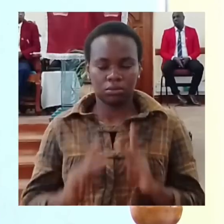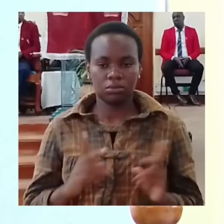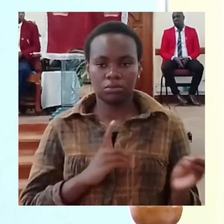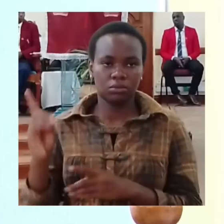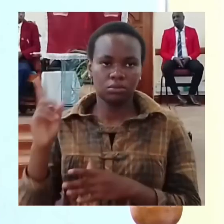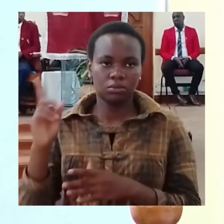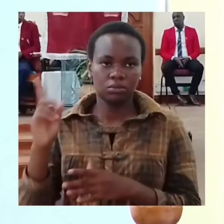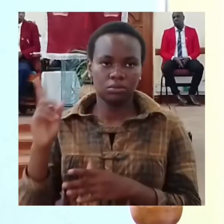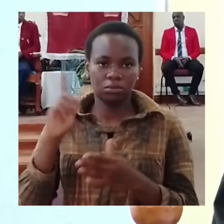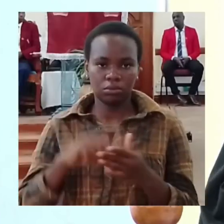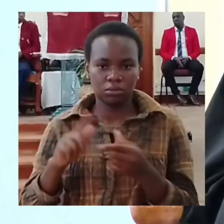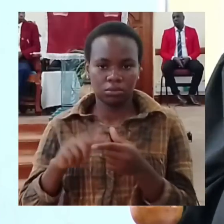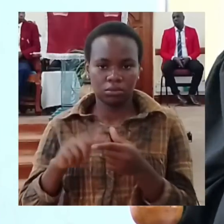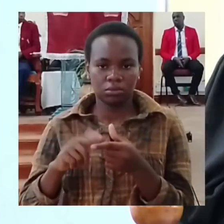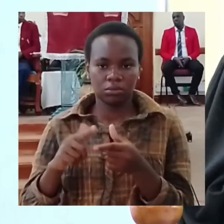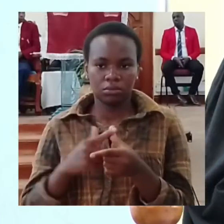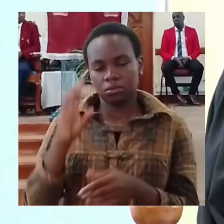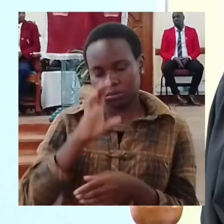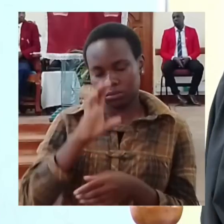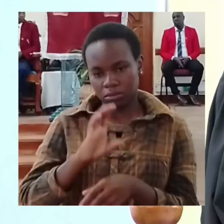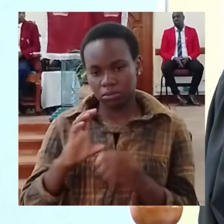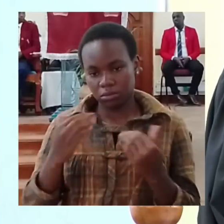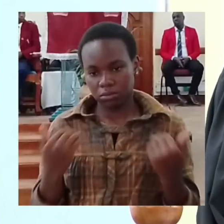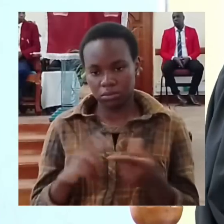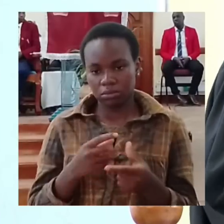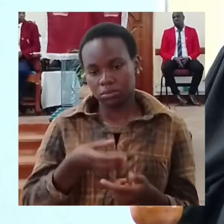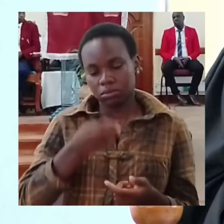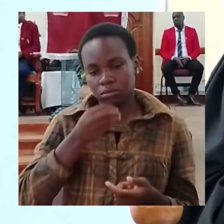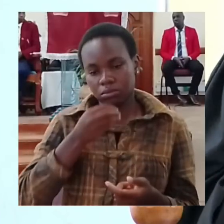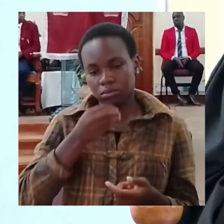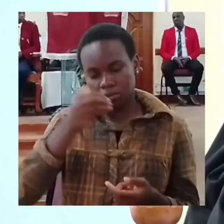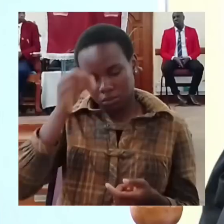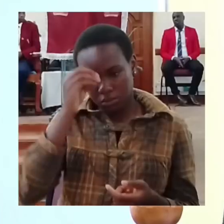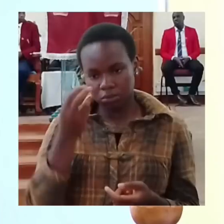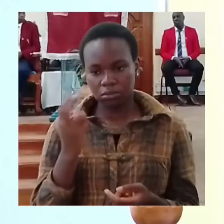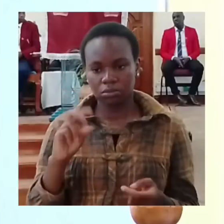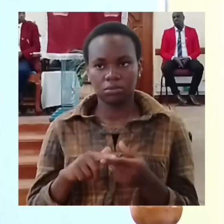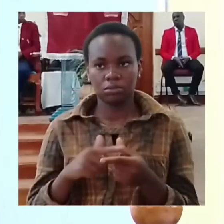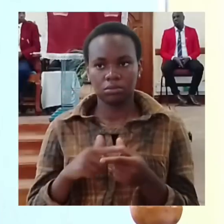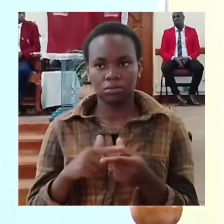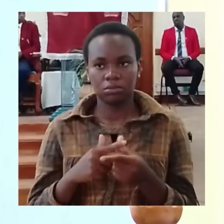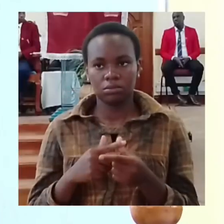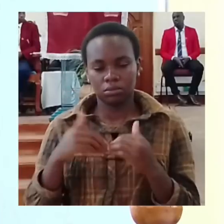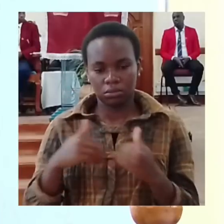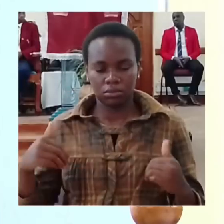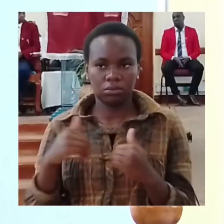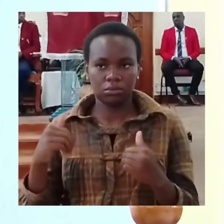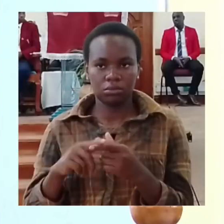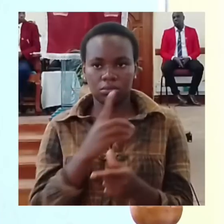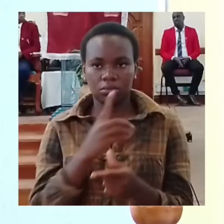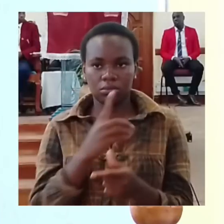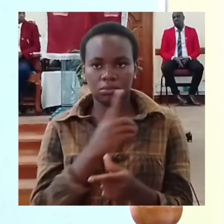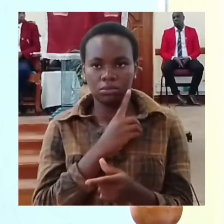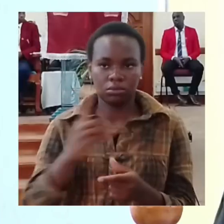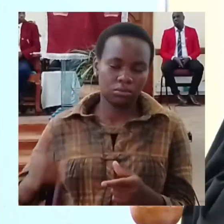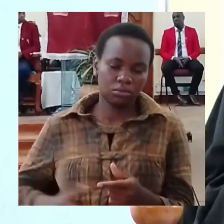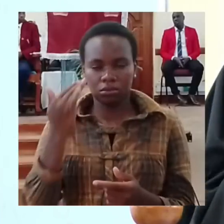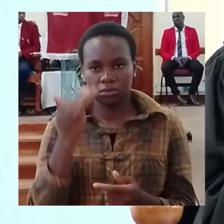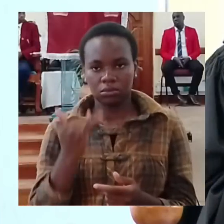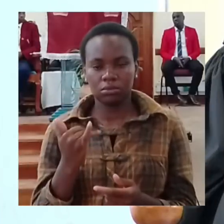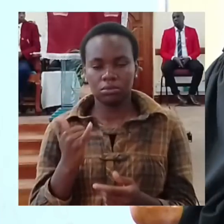mũna? Nĩkĩ ciana cia ndigwa itararorwo? Nĩkĩ handũ hau hena gap? Daudi akĩũria,